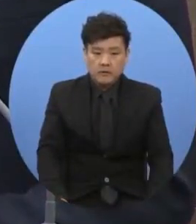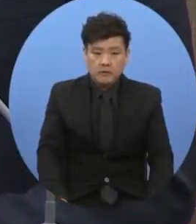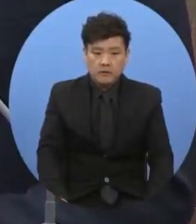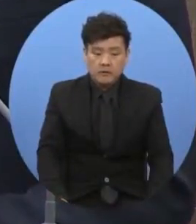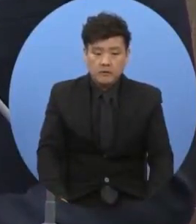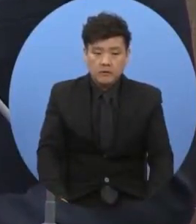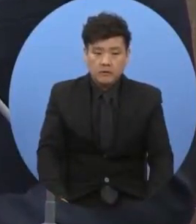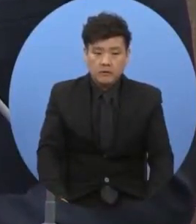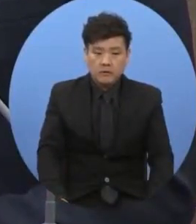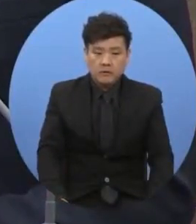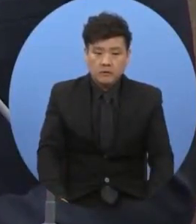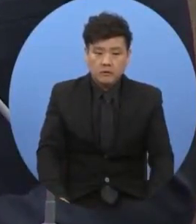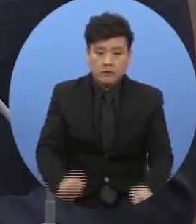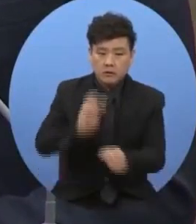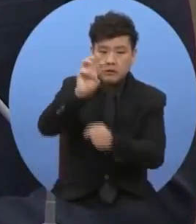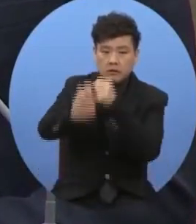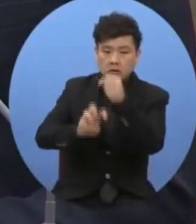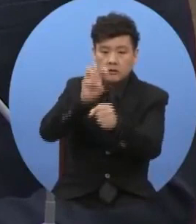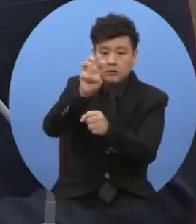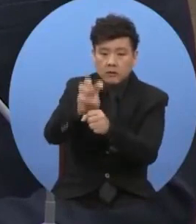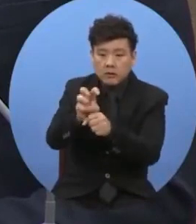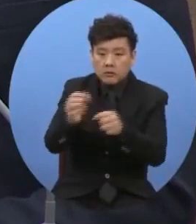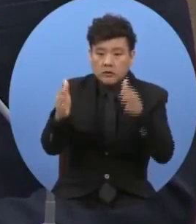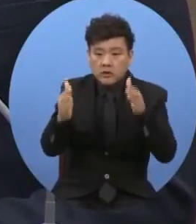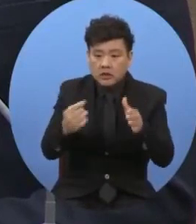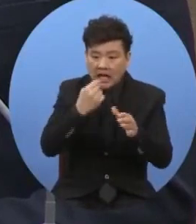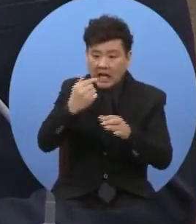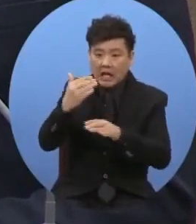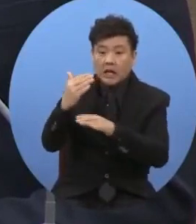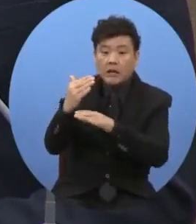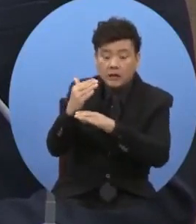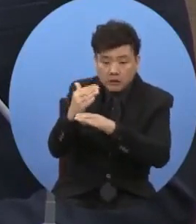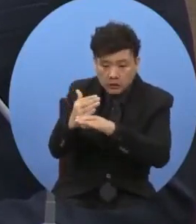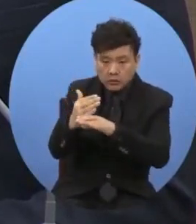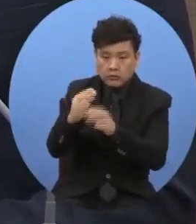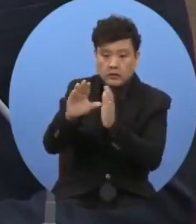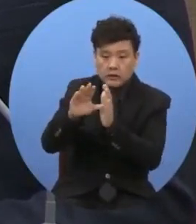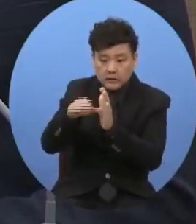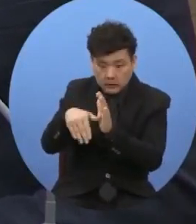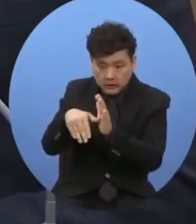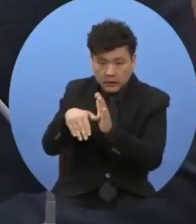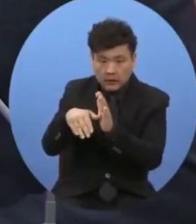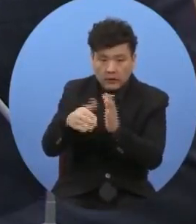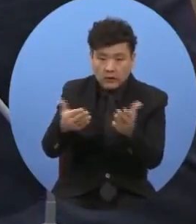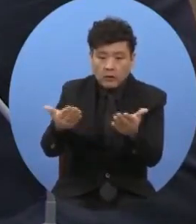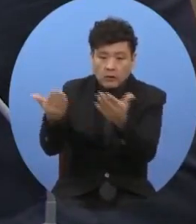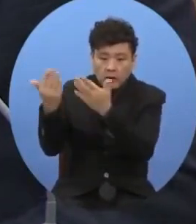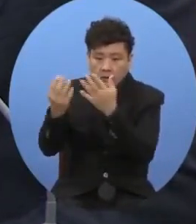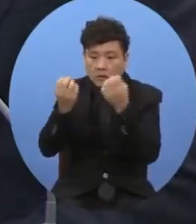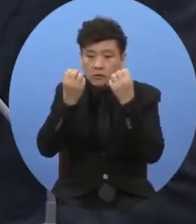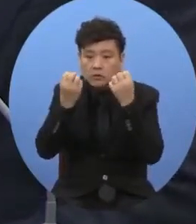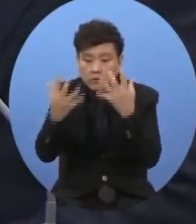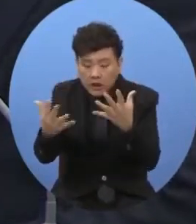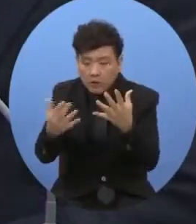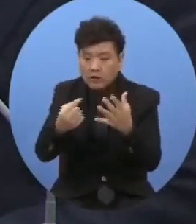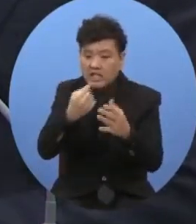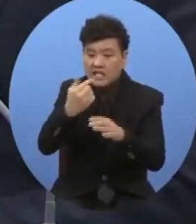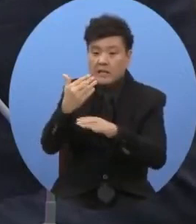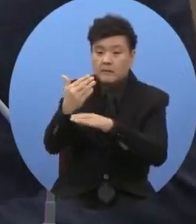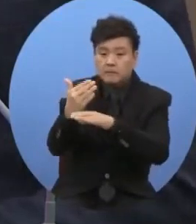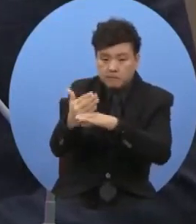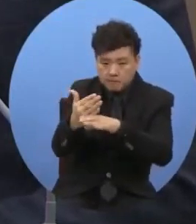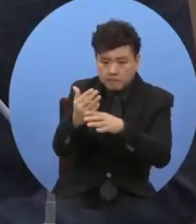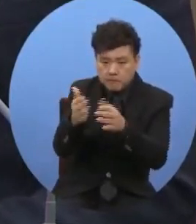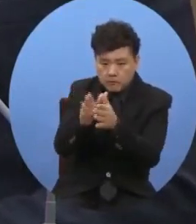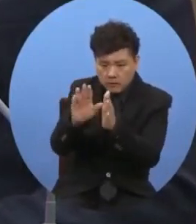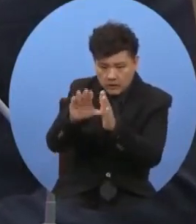저는 지난 30여 년간의 긴 민주화 시대를 지나서 일종의 포스트 민주화 내지는 민주화 이후 시대로 가고